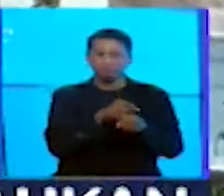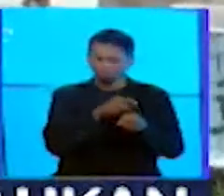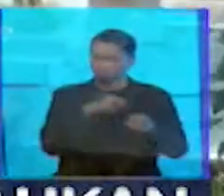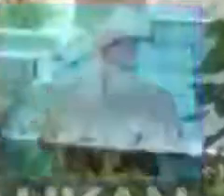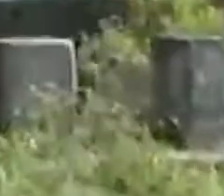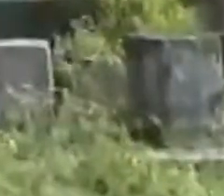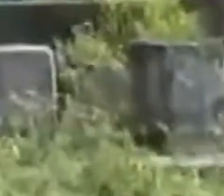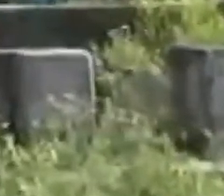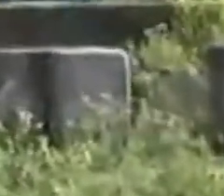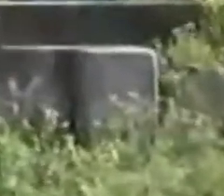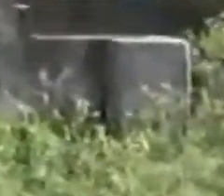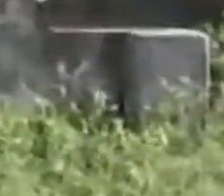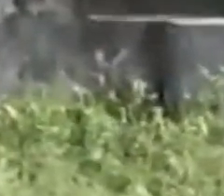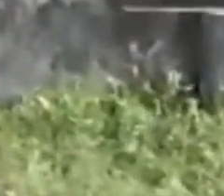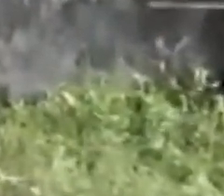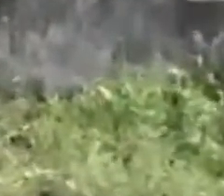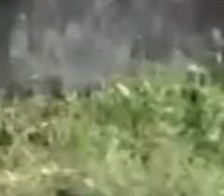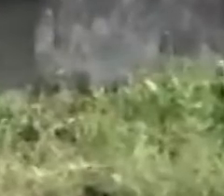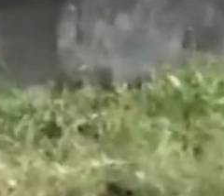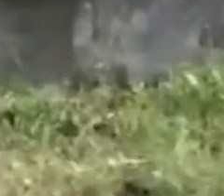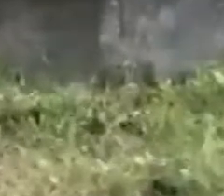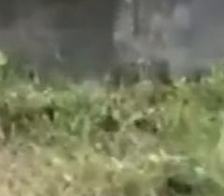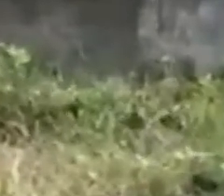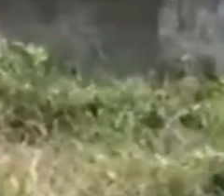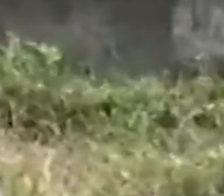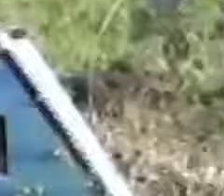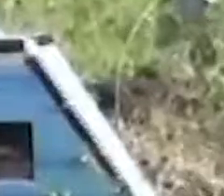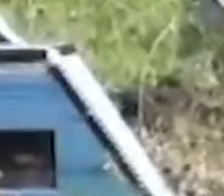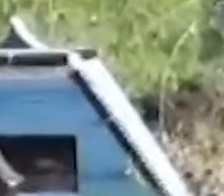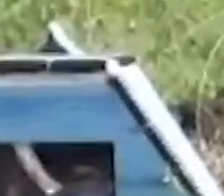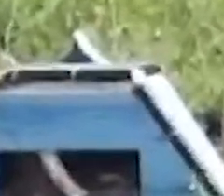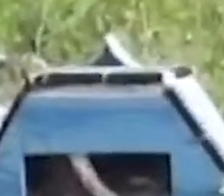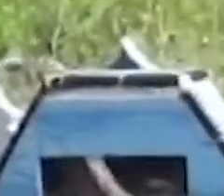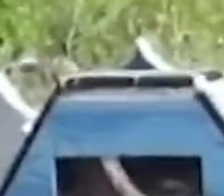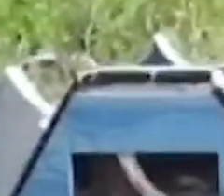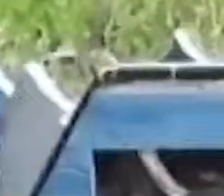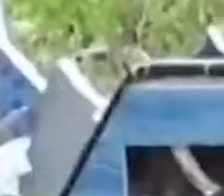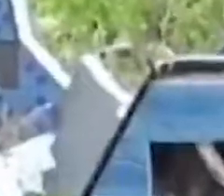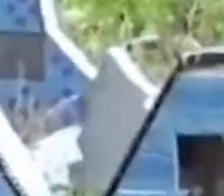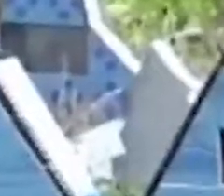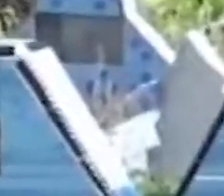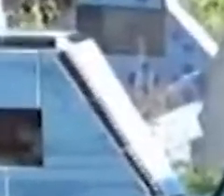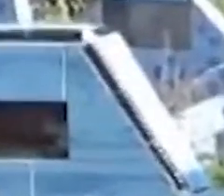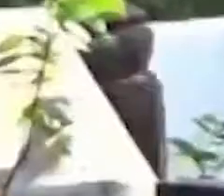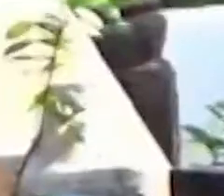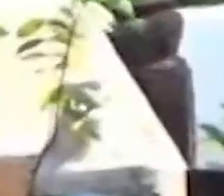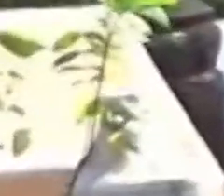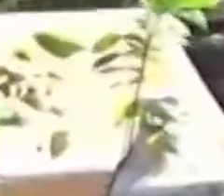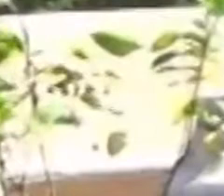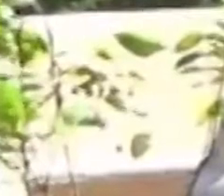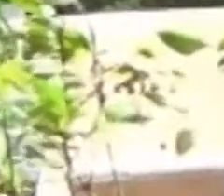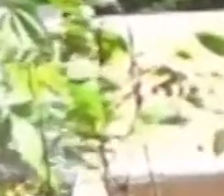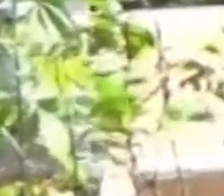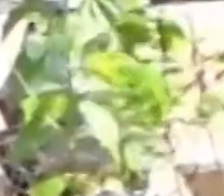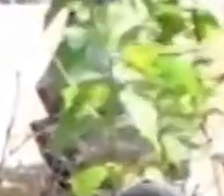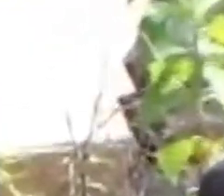dicuri. Aparat terkejut saat menemukan 3 makam jenazah COVID-19 yang tidak dilaporkan kepada mereka. Dari 7 jenazah COVID-19